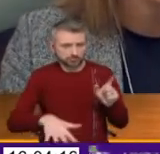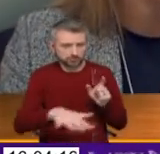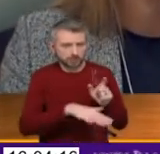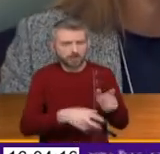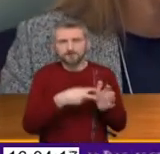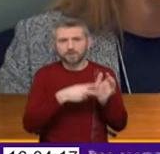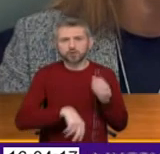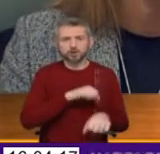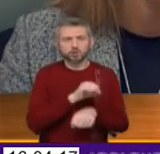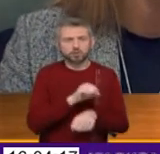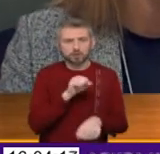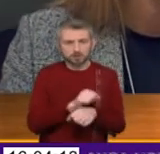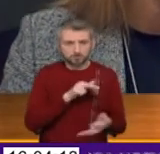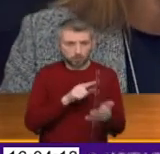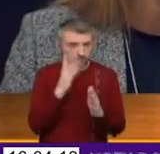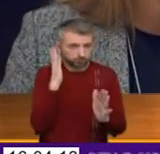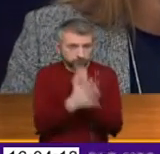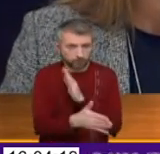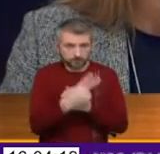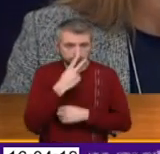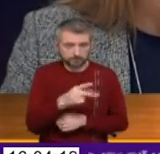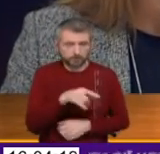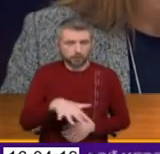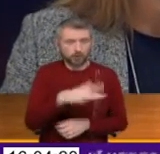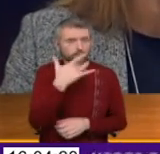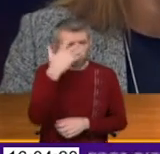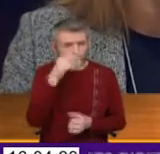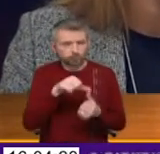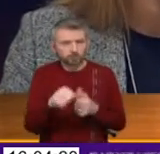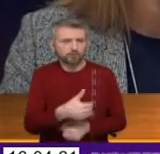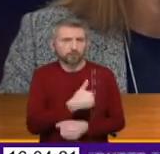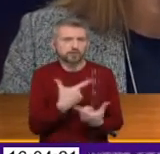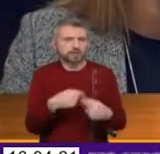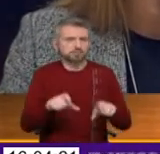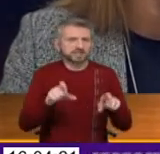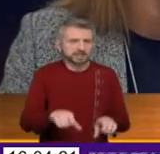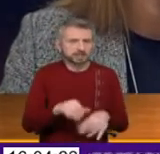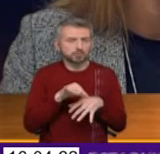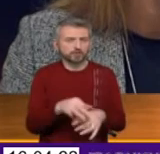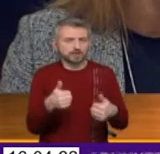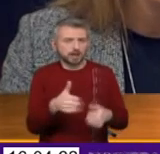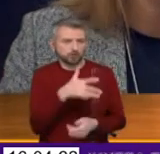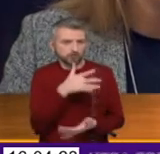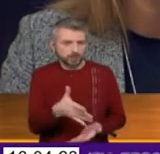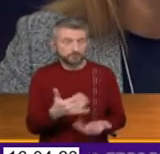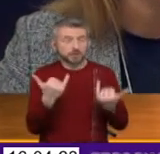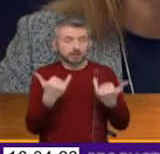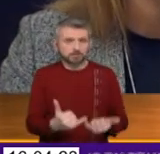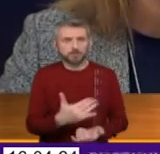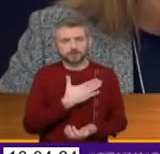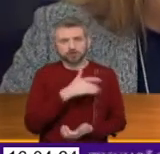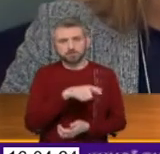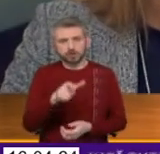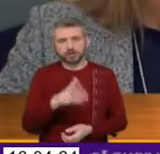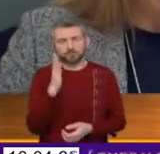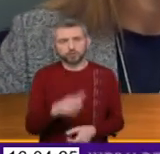із зупинки і проходиш цю територію. Ну і влітку особливо хочеться десь там присісти і провести гарний час. Ну от тепер в наших мешканців